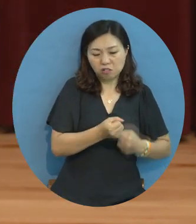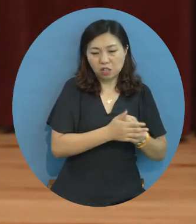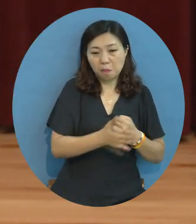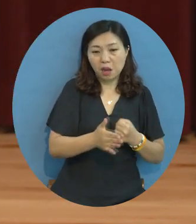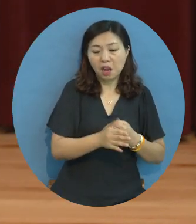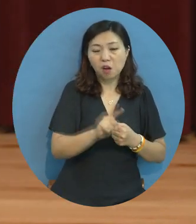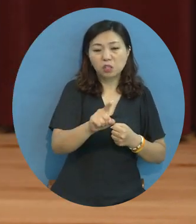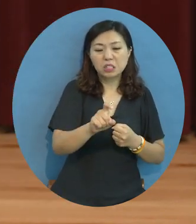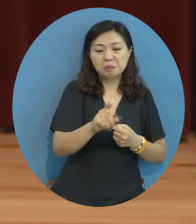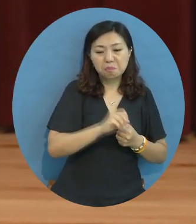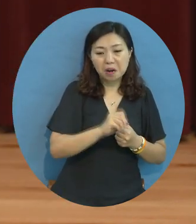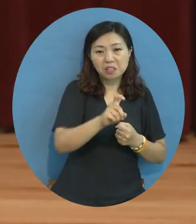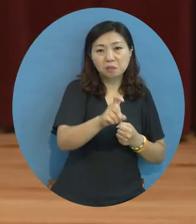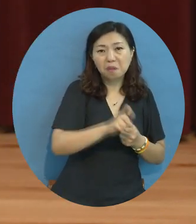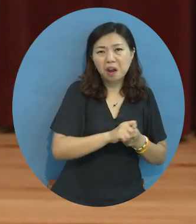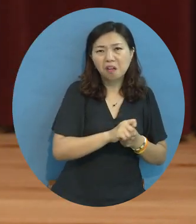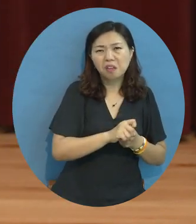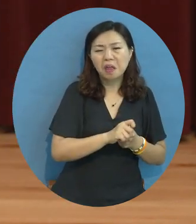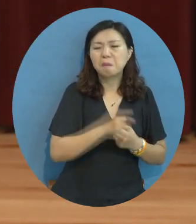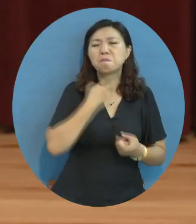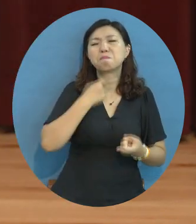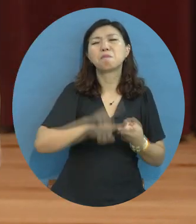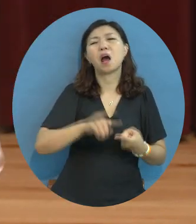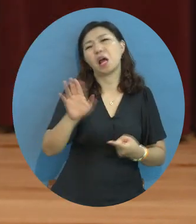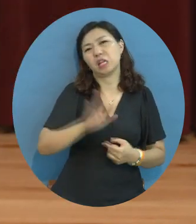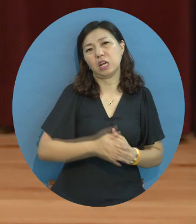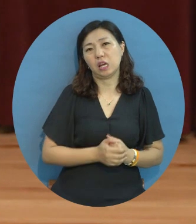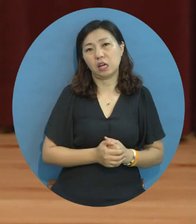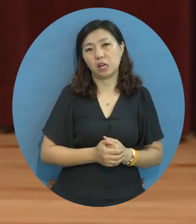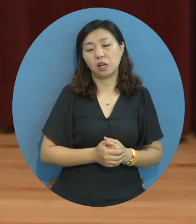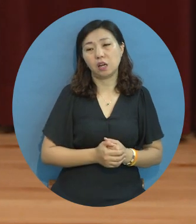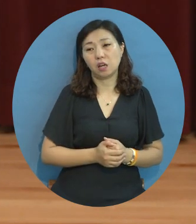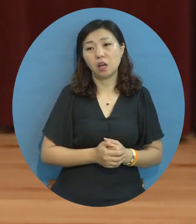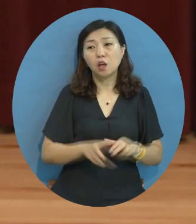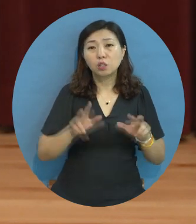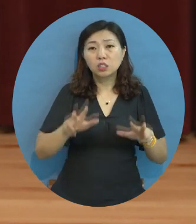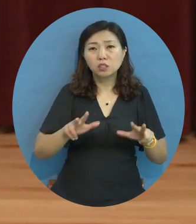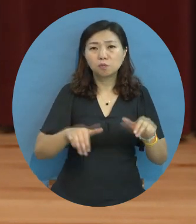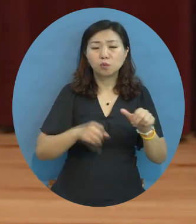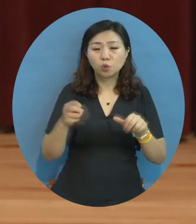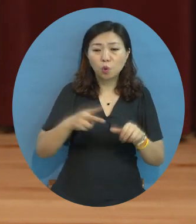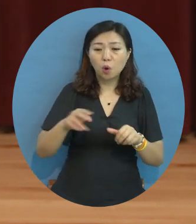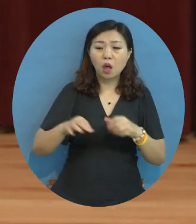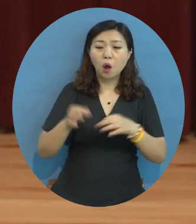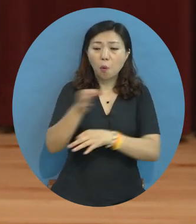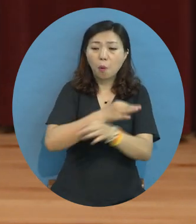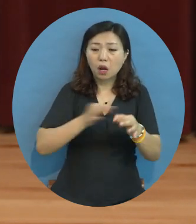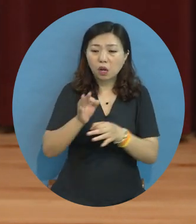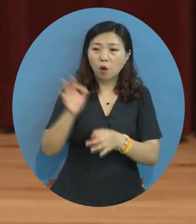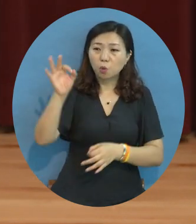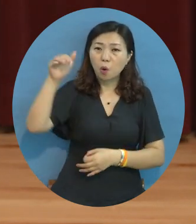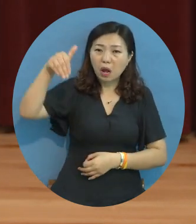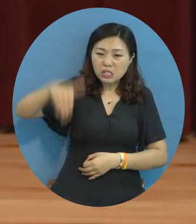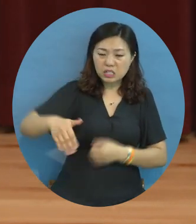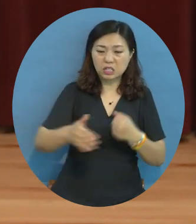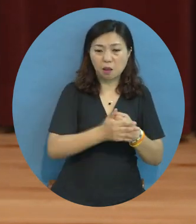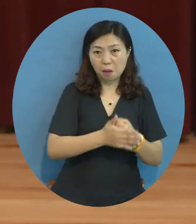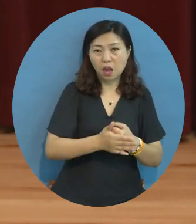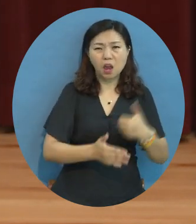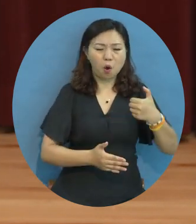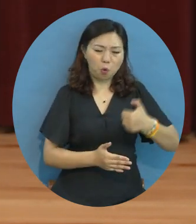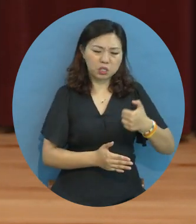50만 떨어질 가능성이 있다. 그래도 사실은 그게 더 낫다. 이런 긍정적 생각을 해야